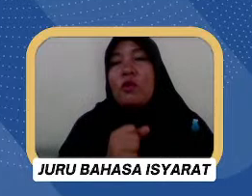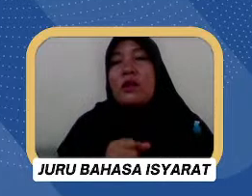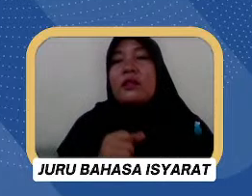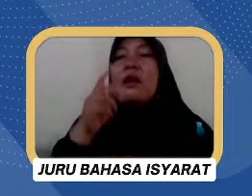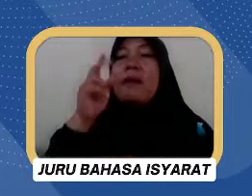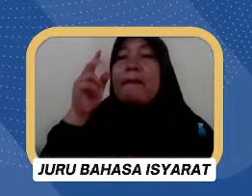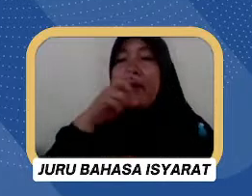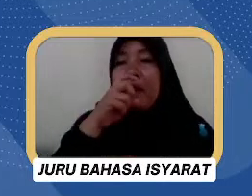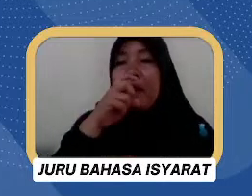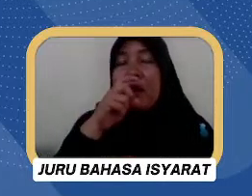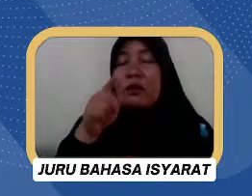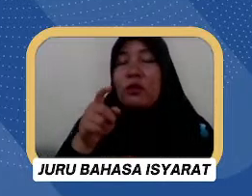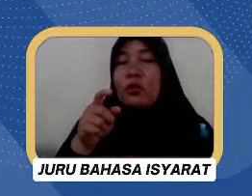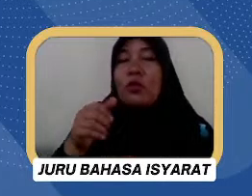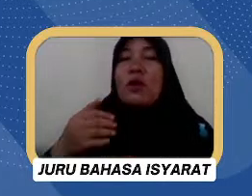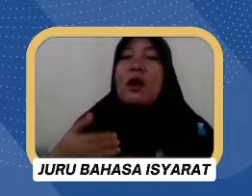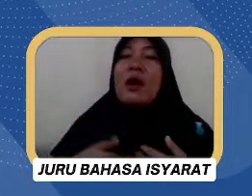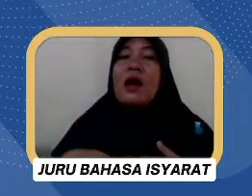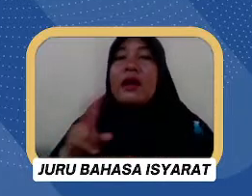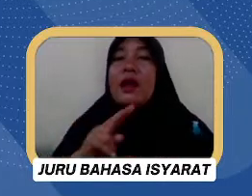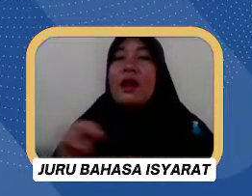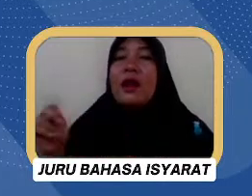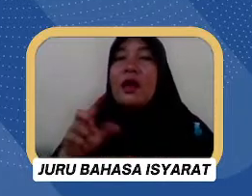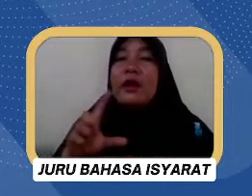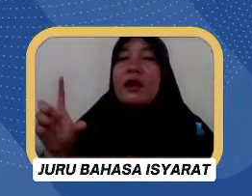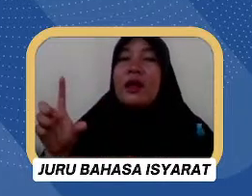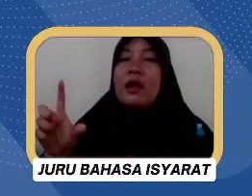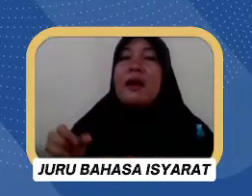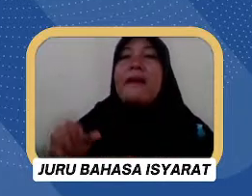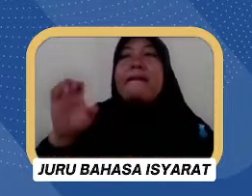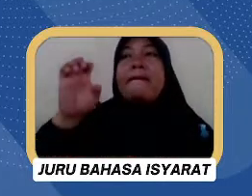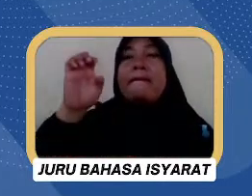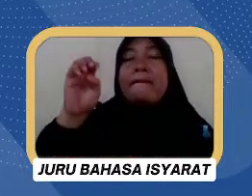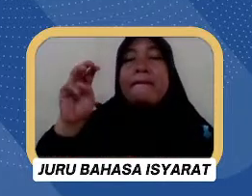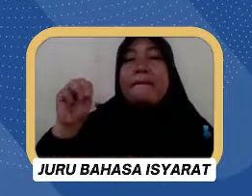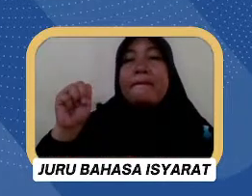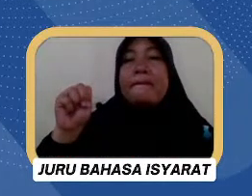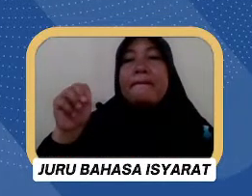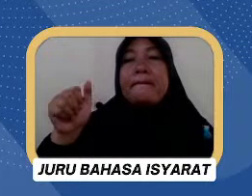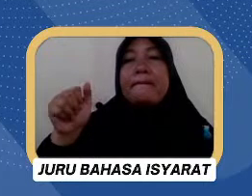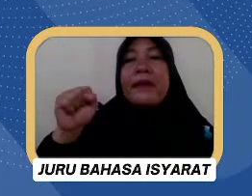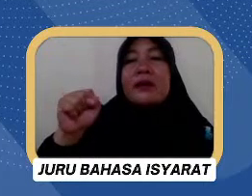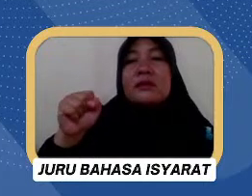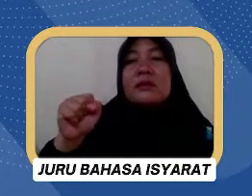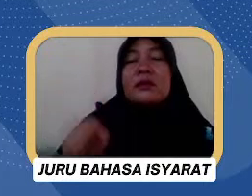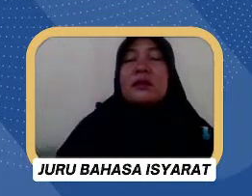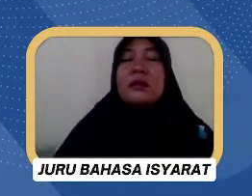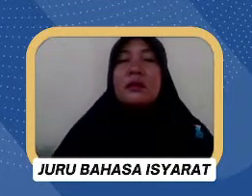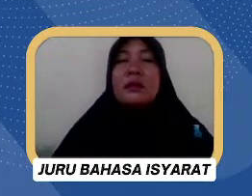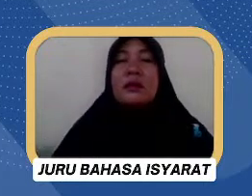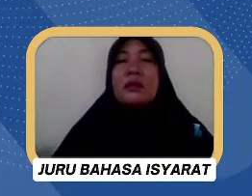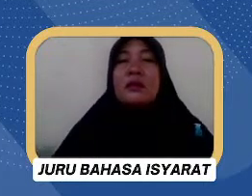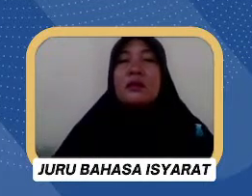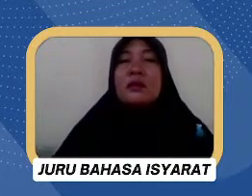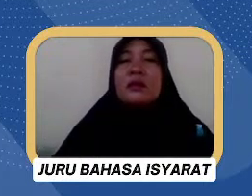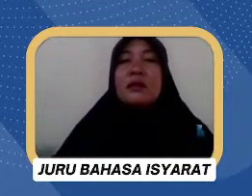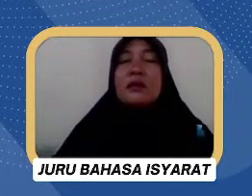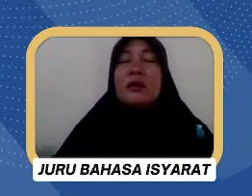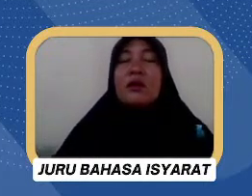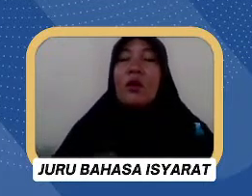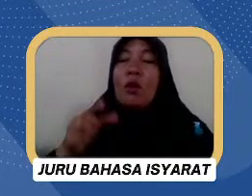Emas pun kalau disimpan dimanapun tetap emas. Tapi orang jujur ini lebih